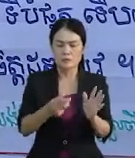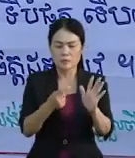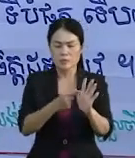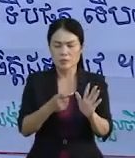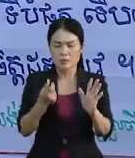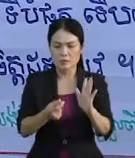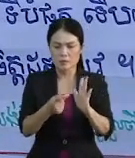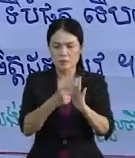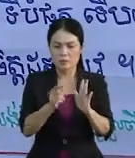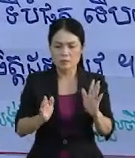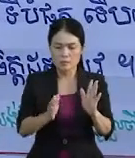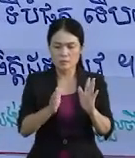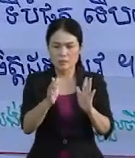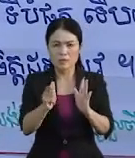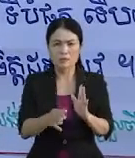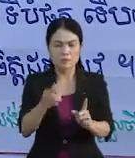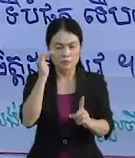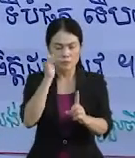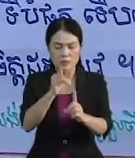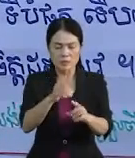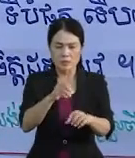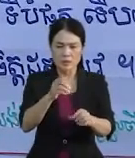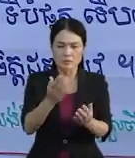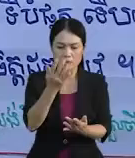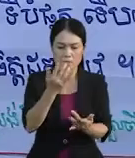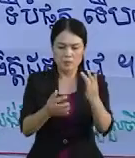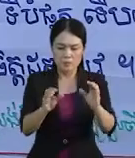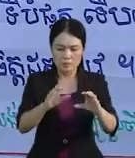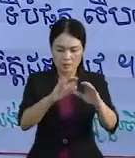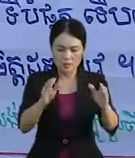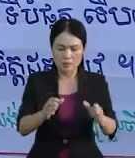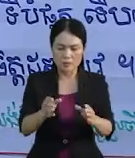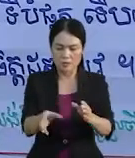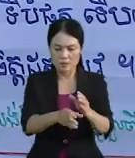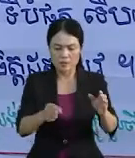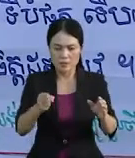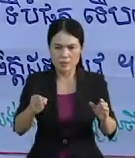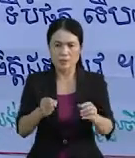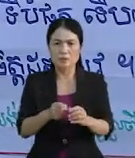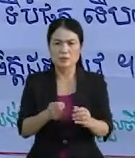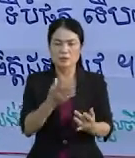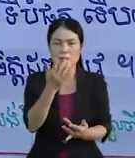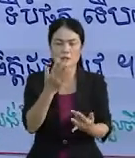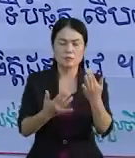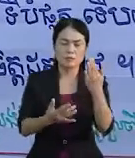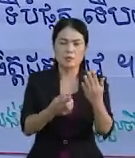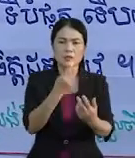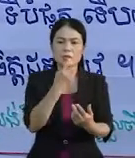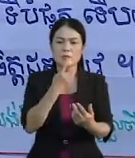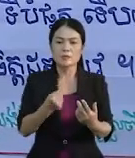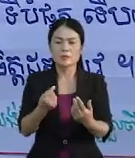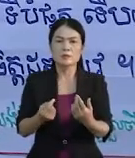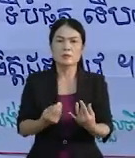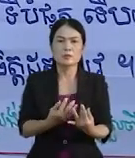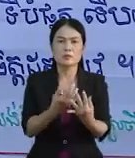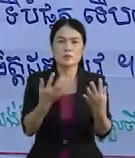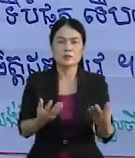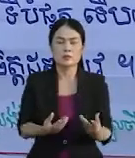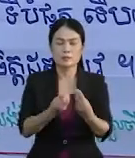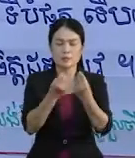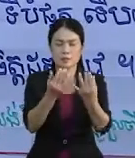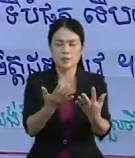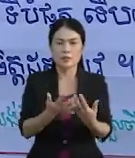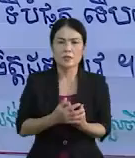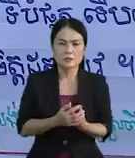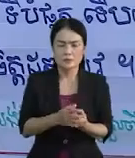โดก็ประญาประญารถสำดาอุปนุเพลิงหายจับกันตัวอ๋อได้กับปงเชะกระหอมฉราลหมกเอาจิตต